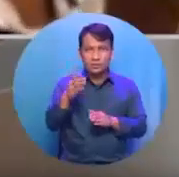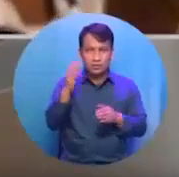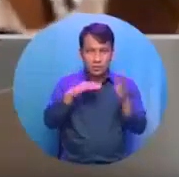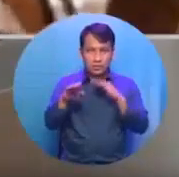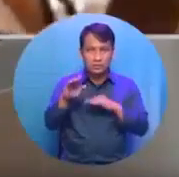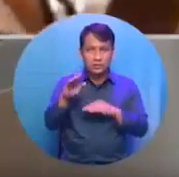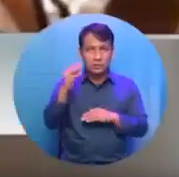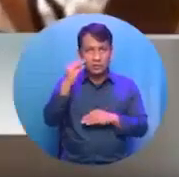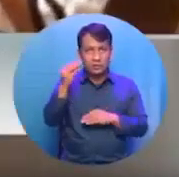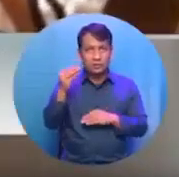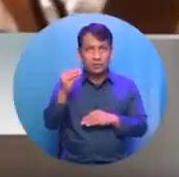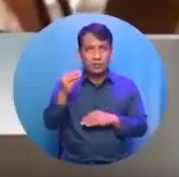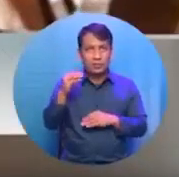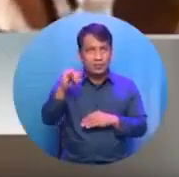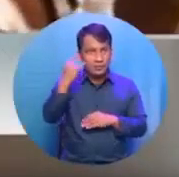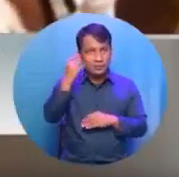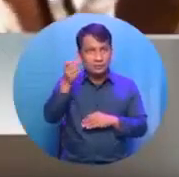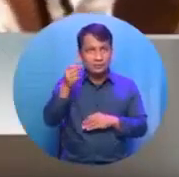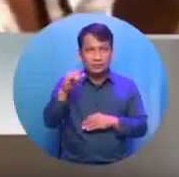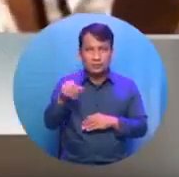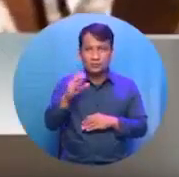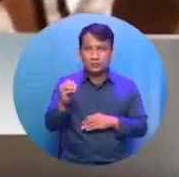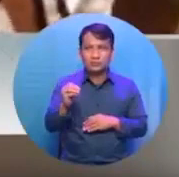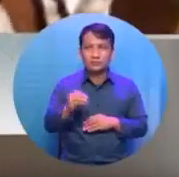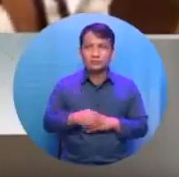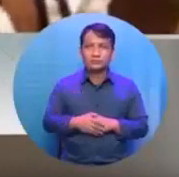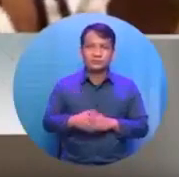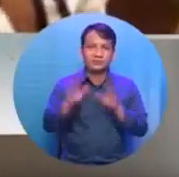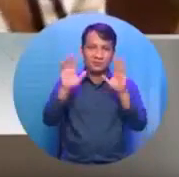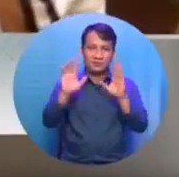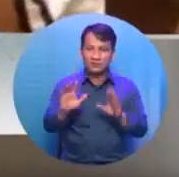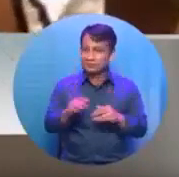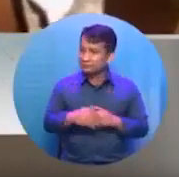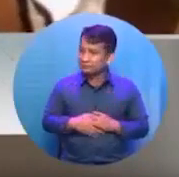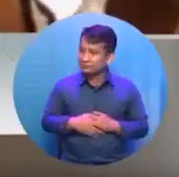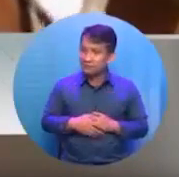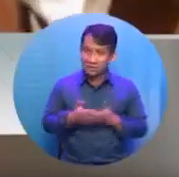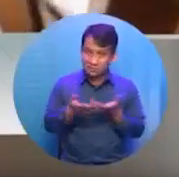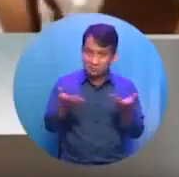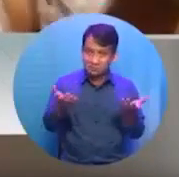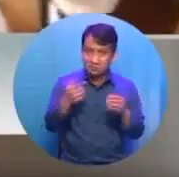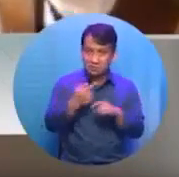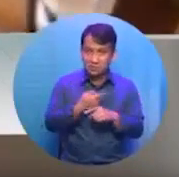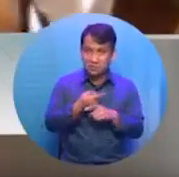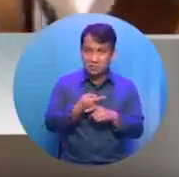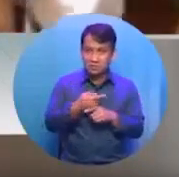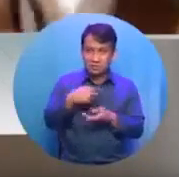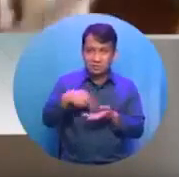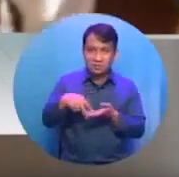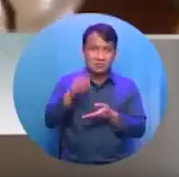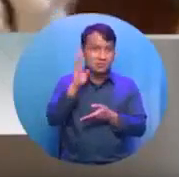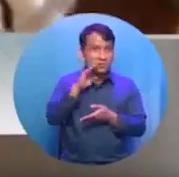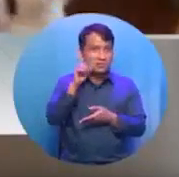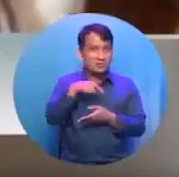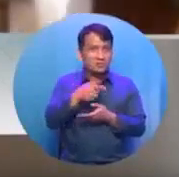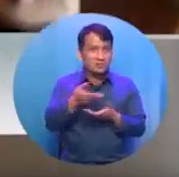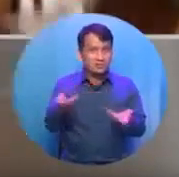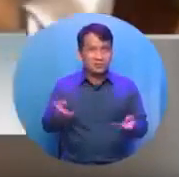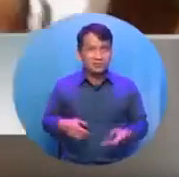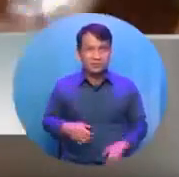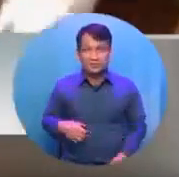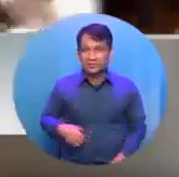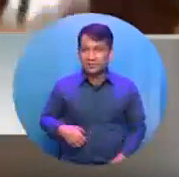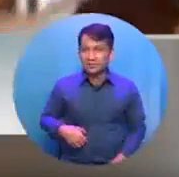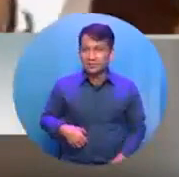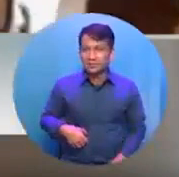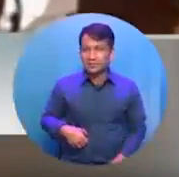May, Jen Ashley at Jacob. Wow! Ito na, magkakapatid!